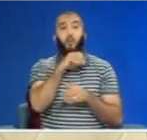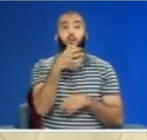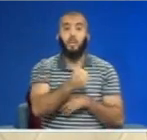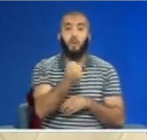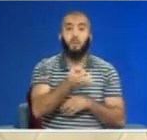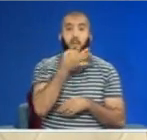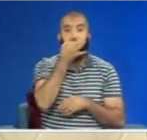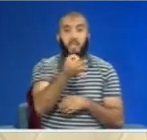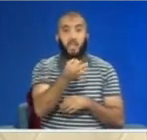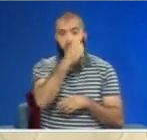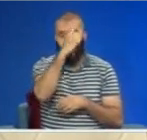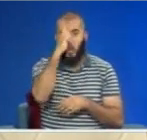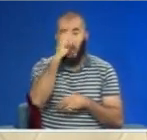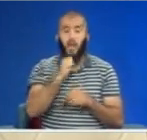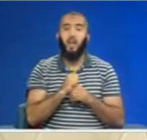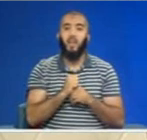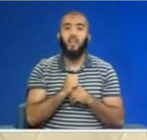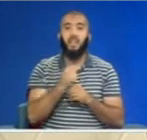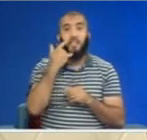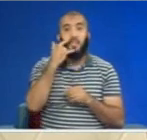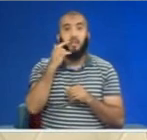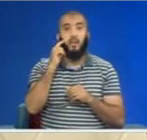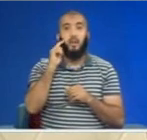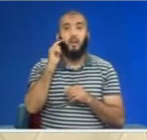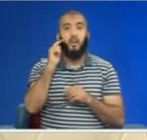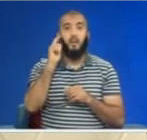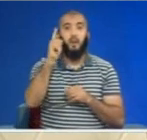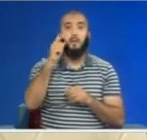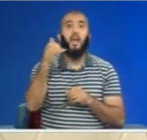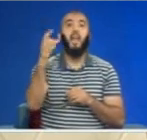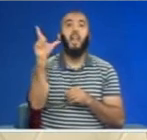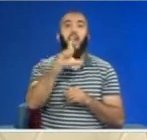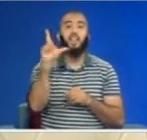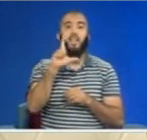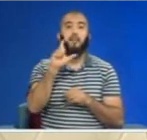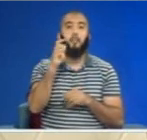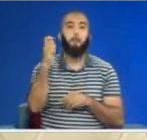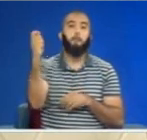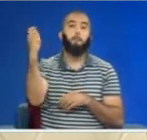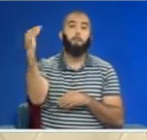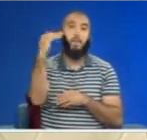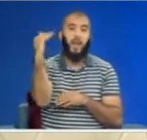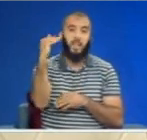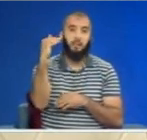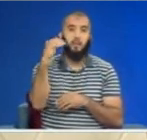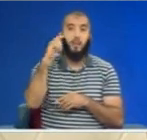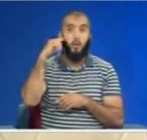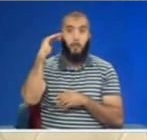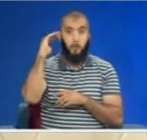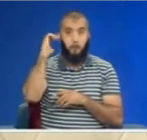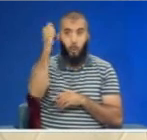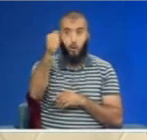في بلادنا التاسع والعاشر هما الاثنين والثلاثاء القادمين إن شاء الله. وننبه